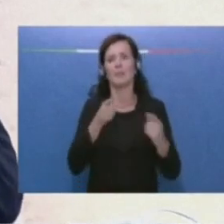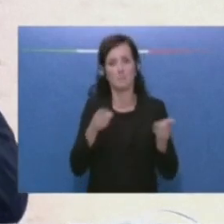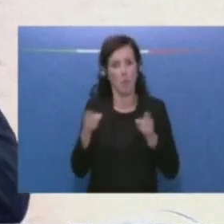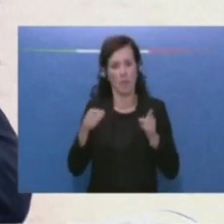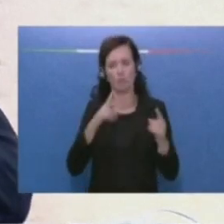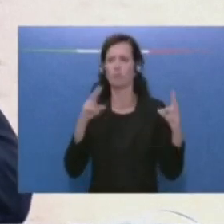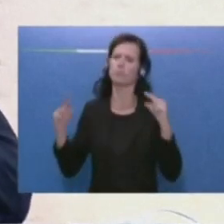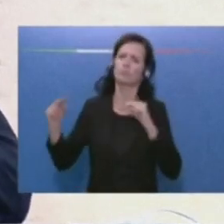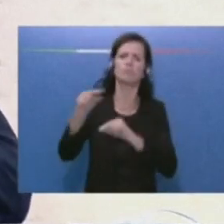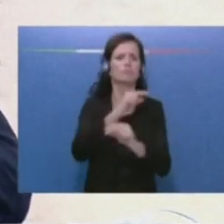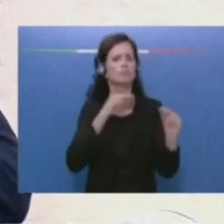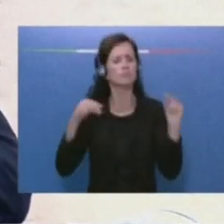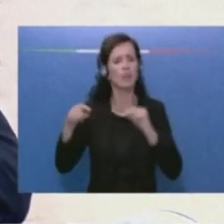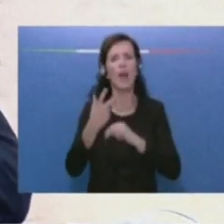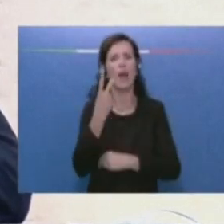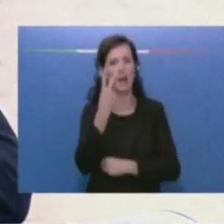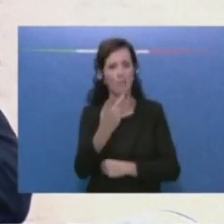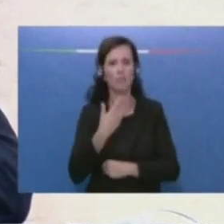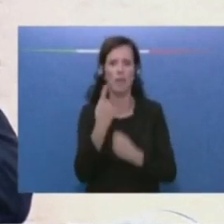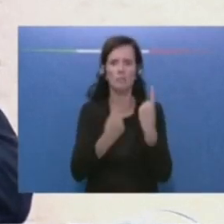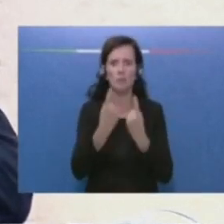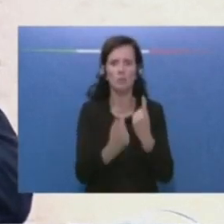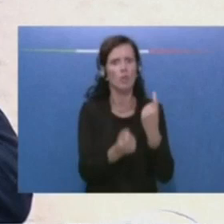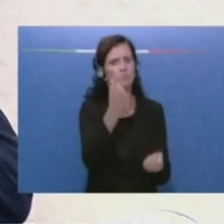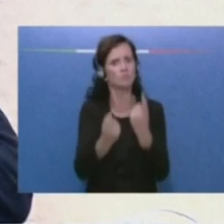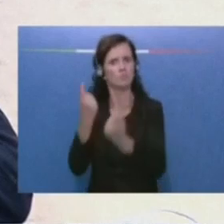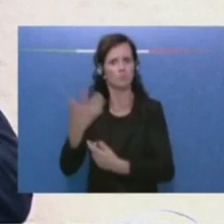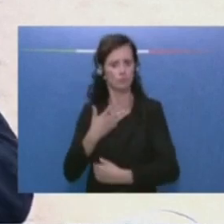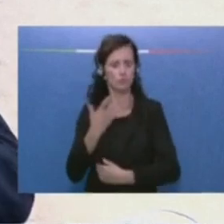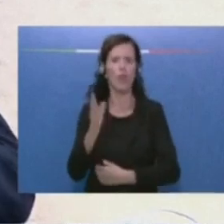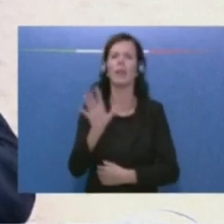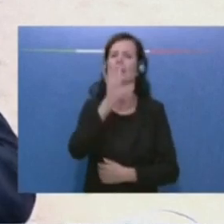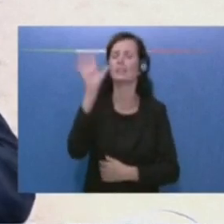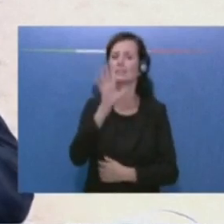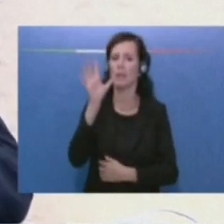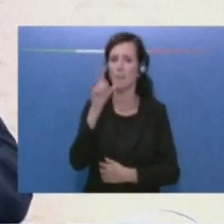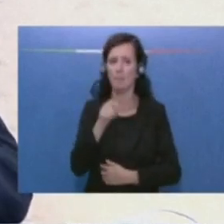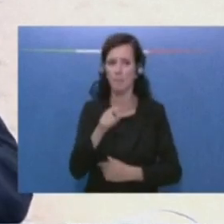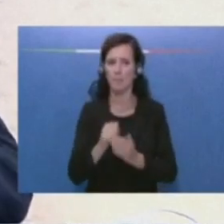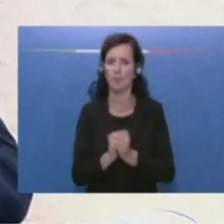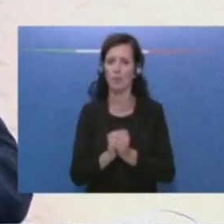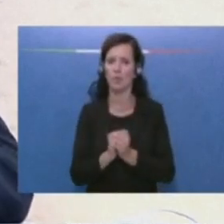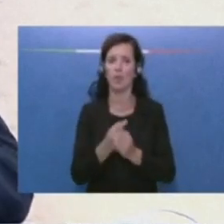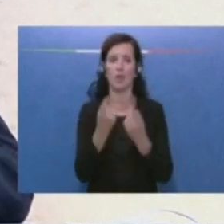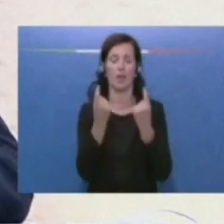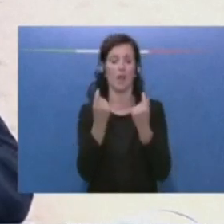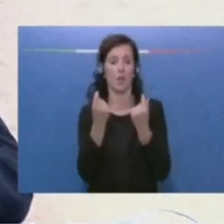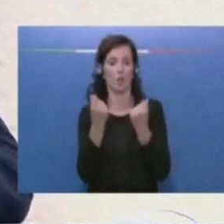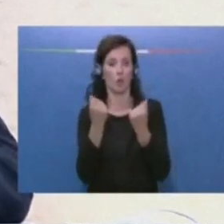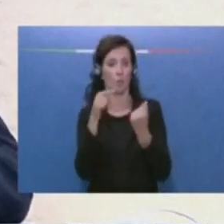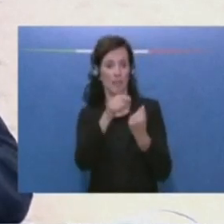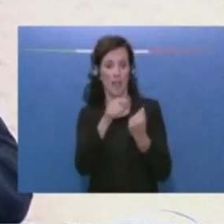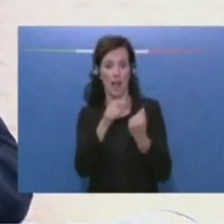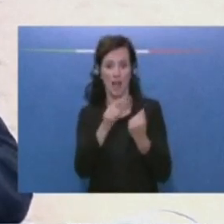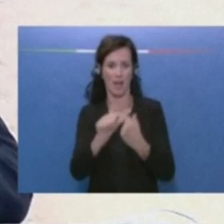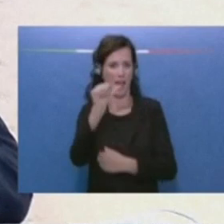وضعا إنسانيا متدهورا. لذلك هناك جهات في الاتحاد الأوروبي